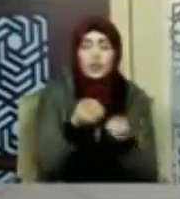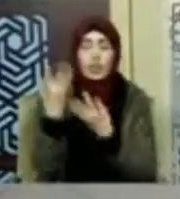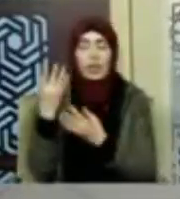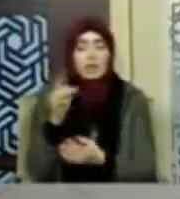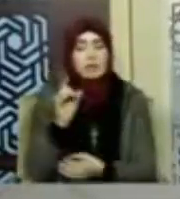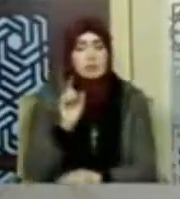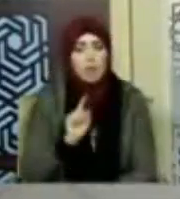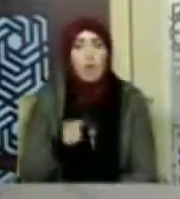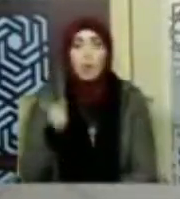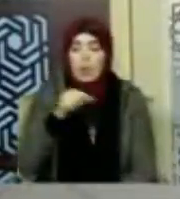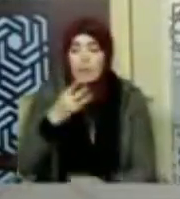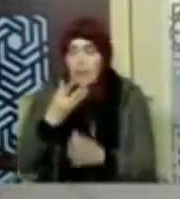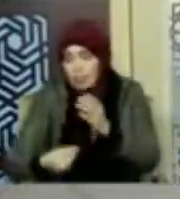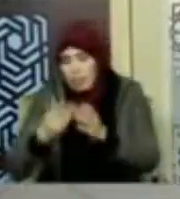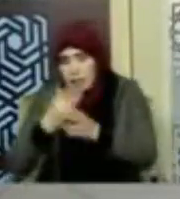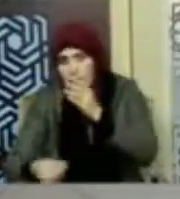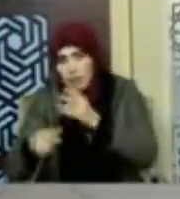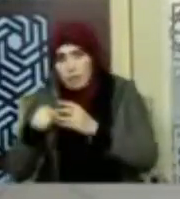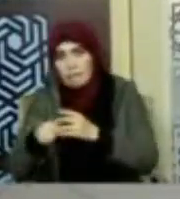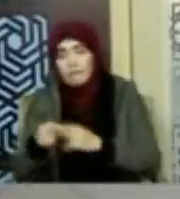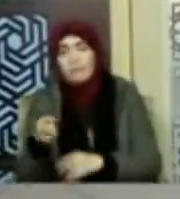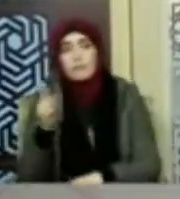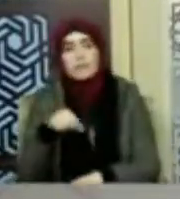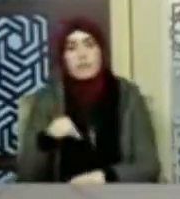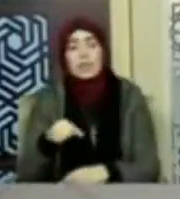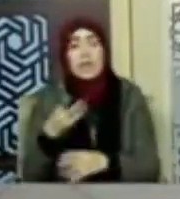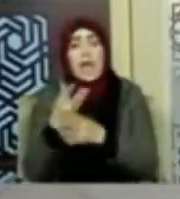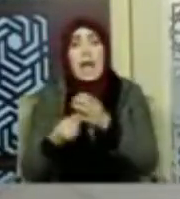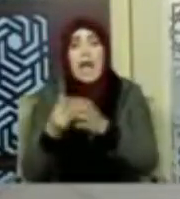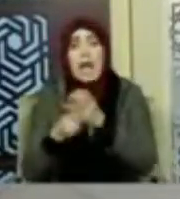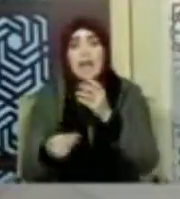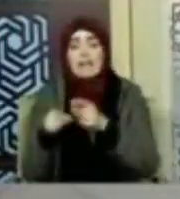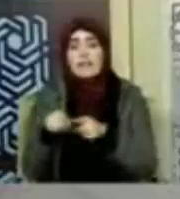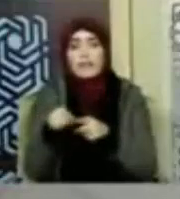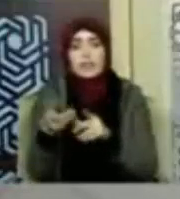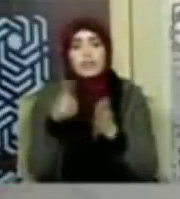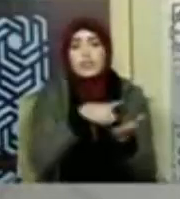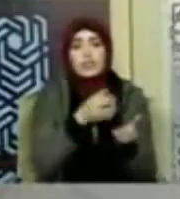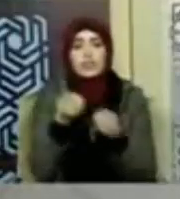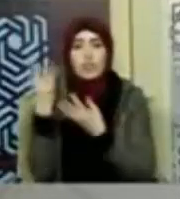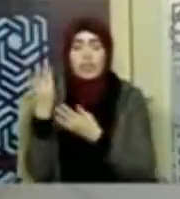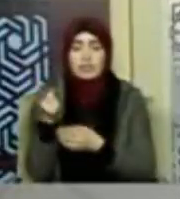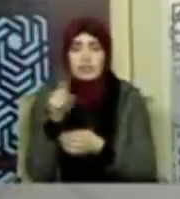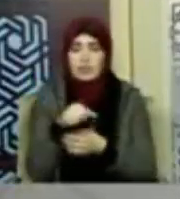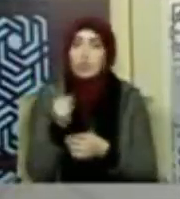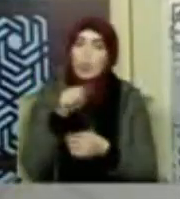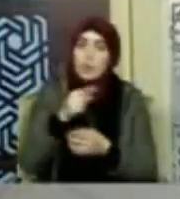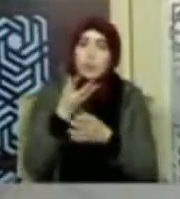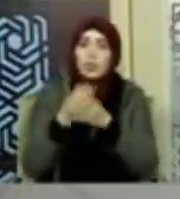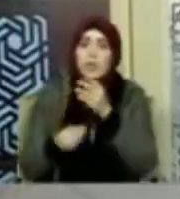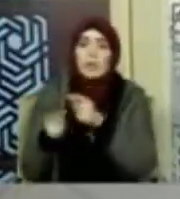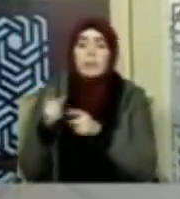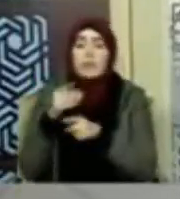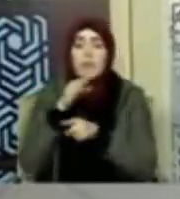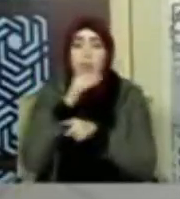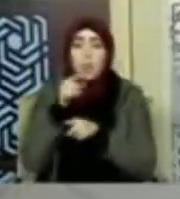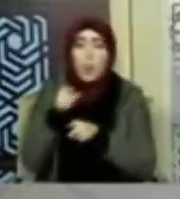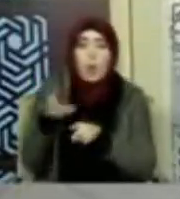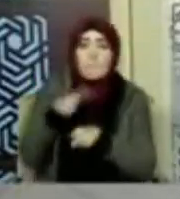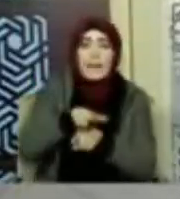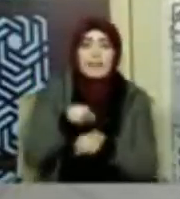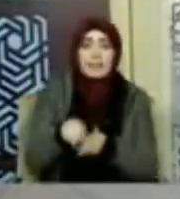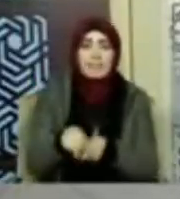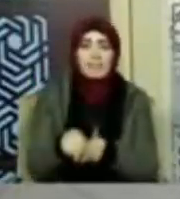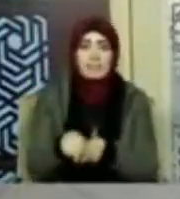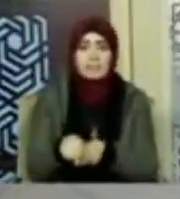وحفيدته التي هي حفيدة شهيد وابنة شهيد، وتدفع